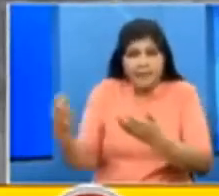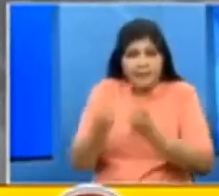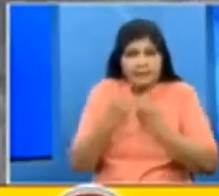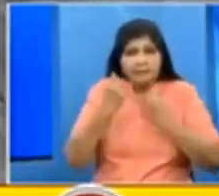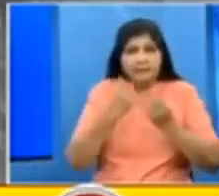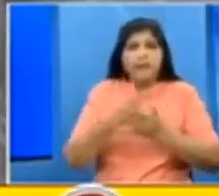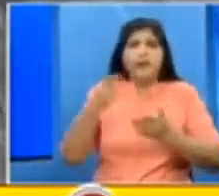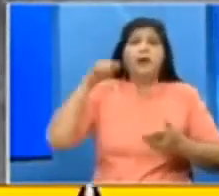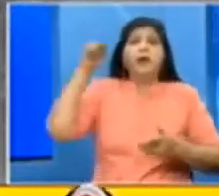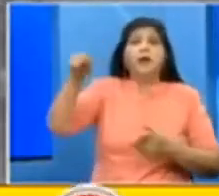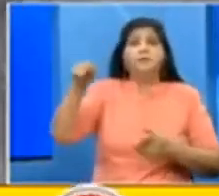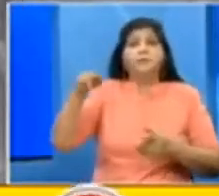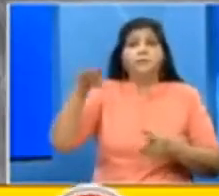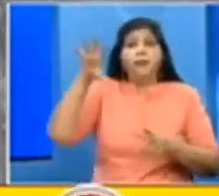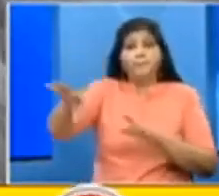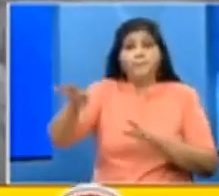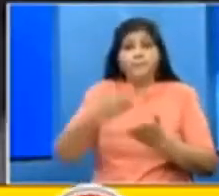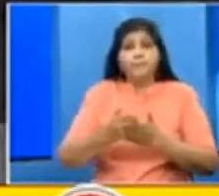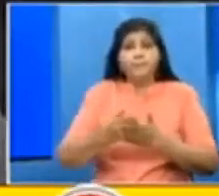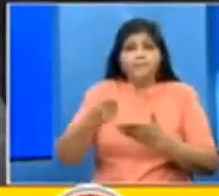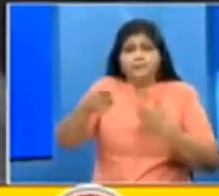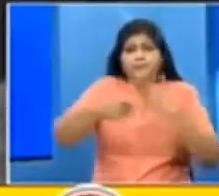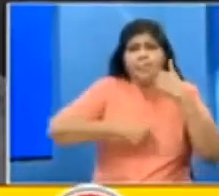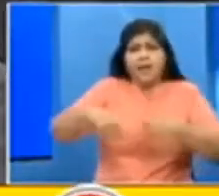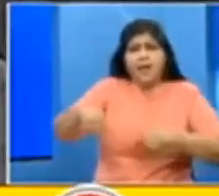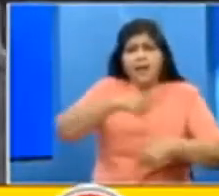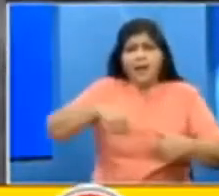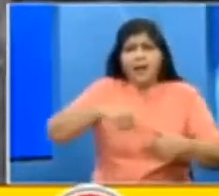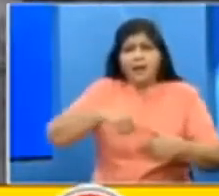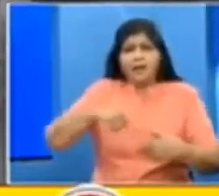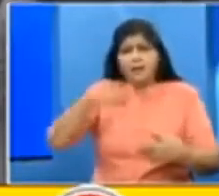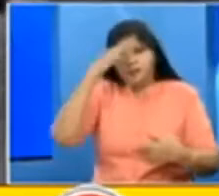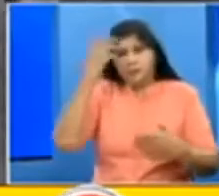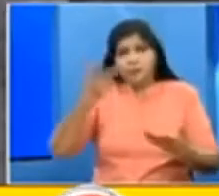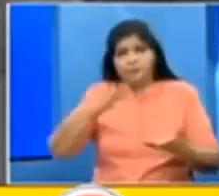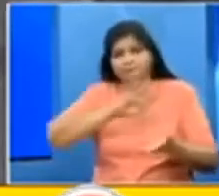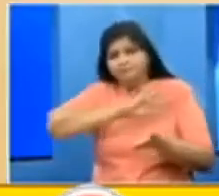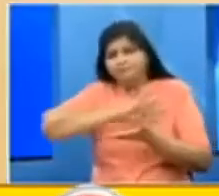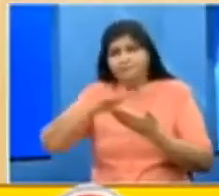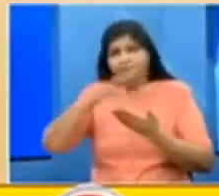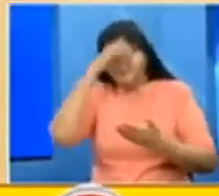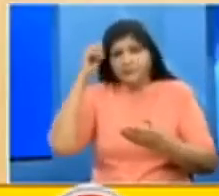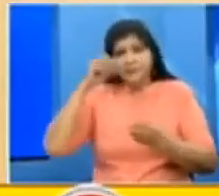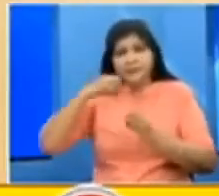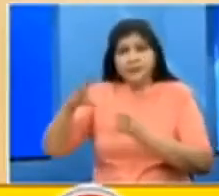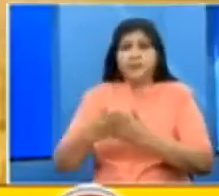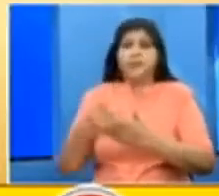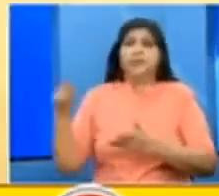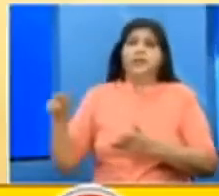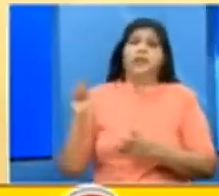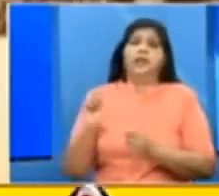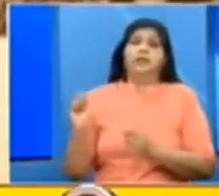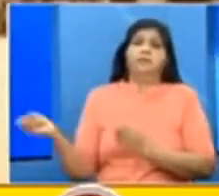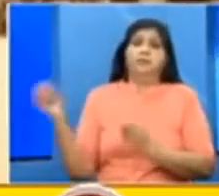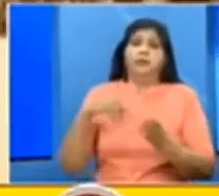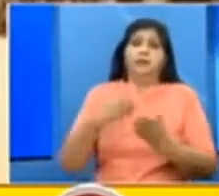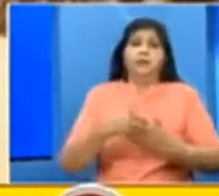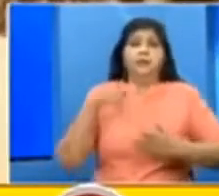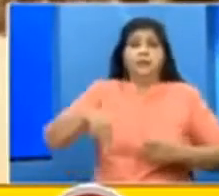यहाँ चल रहे आंतरिक कलह से ध्यान भटकाने को लेकर दुस्साहस किया था। भारत